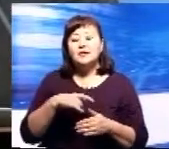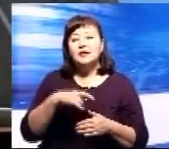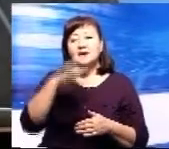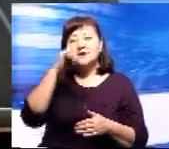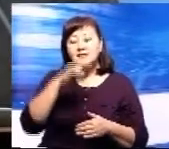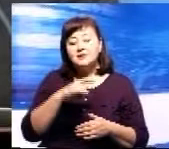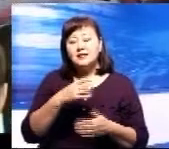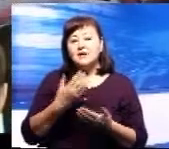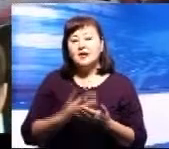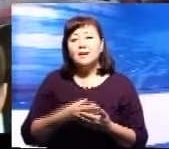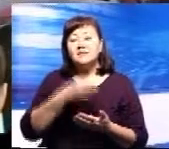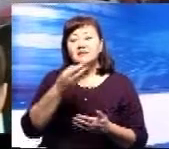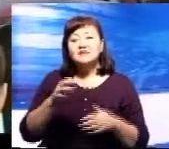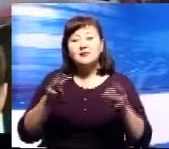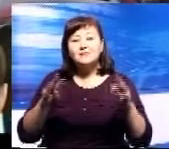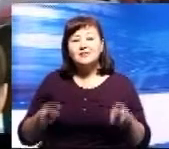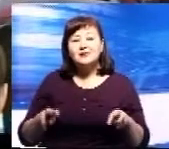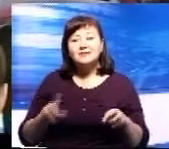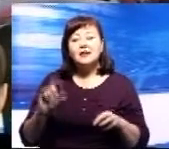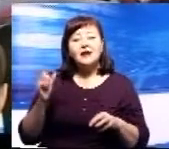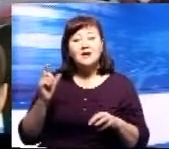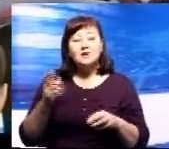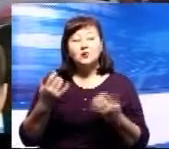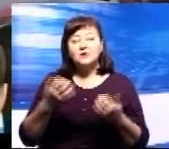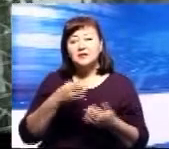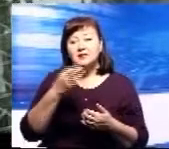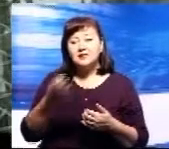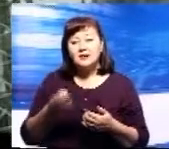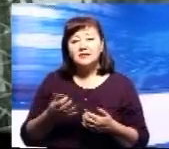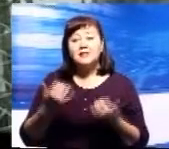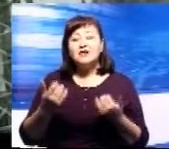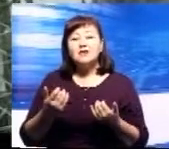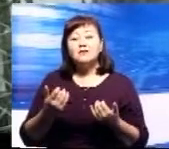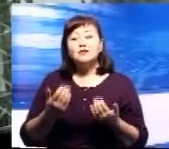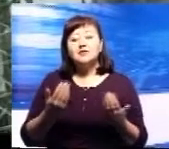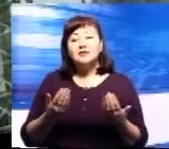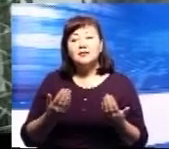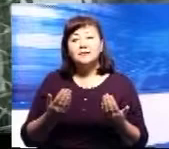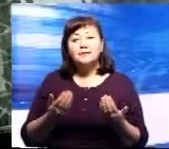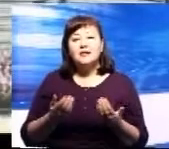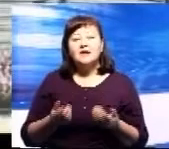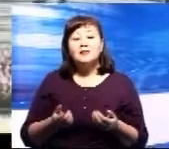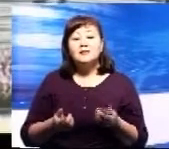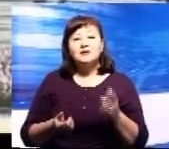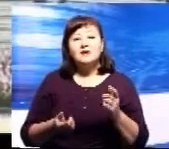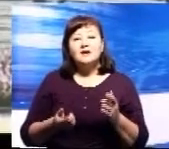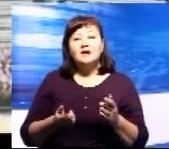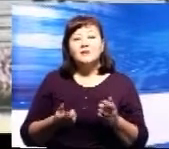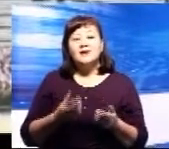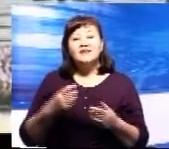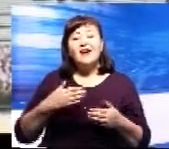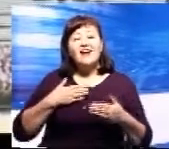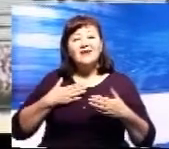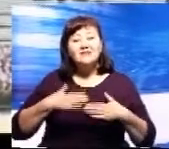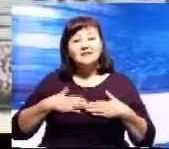правительства сообщил министр национальной экономики Тимур Сулейменов. Данные положительной тенденции способствуют макроэкономическая стабильность и инвестиционная активность, а